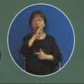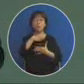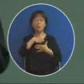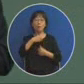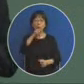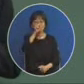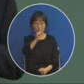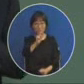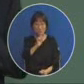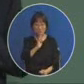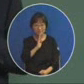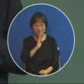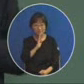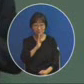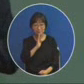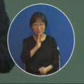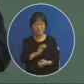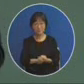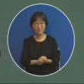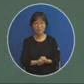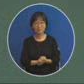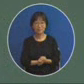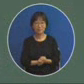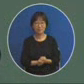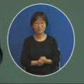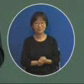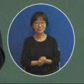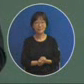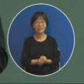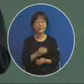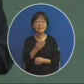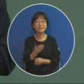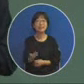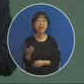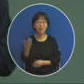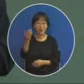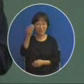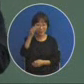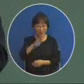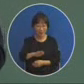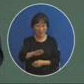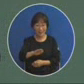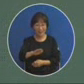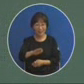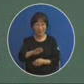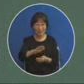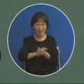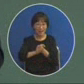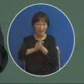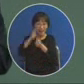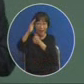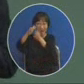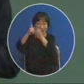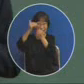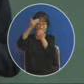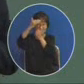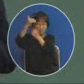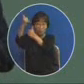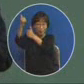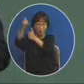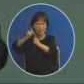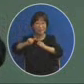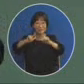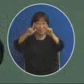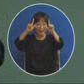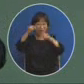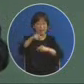you'll be able to live in that kind of nice house. 여러분 언젠가 그 집에서 나와야 되겠죠. But a time will come when you'll have to come out from that home. 여러분이 하나님 부르는 날 나와야 됩니다. You'll come out from that home the